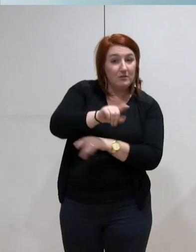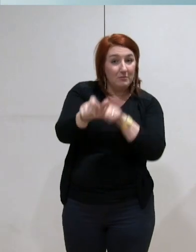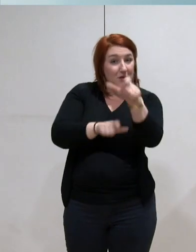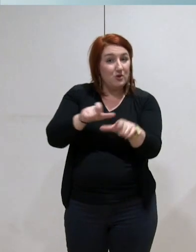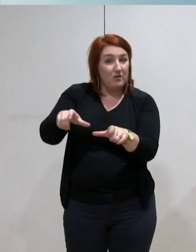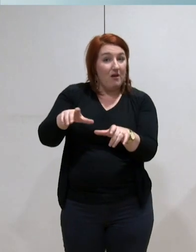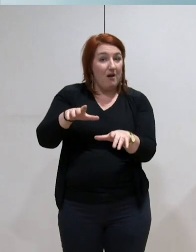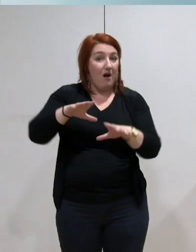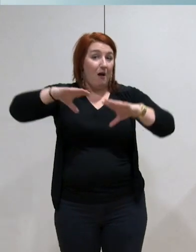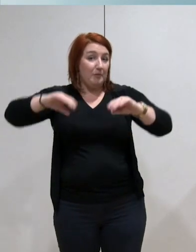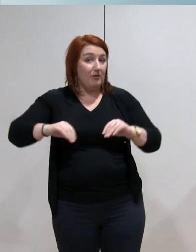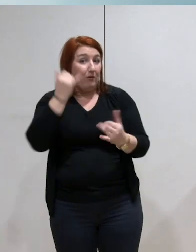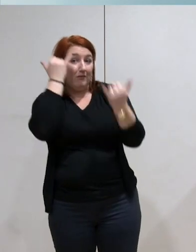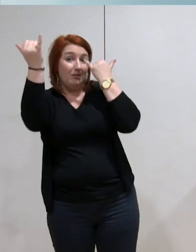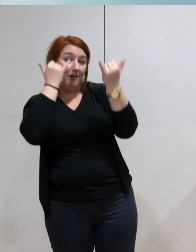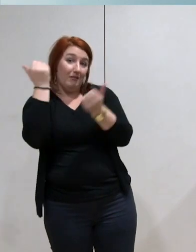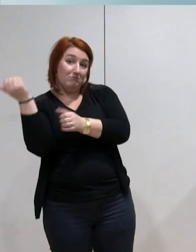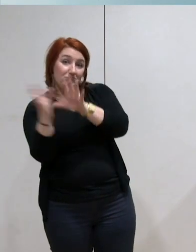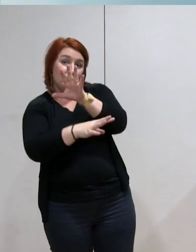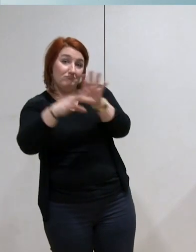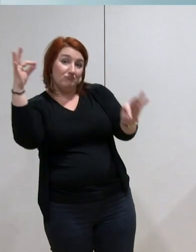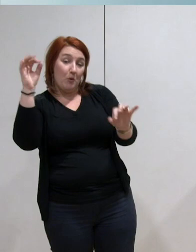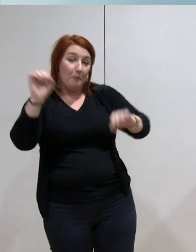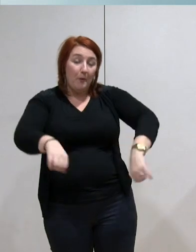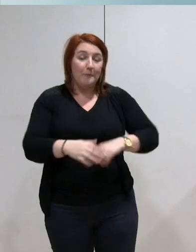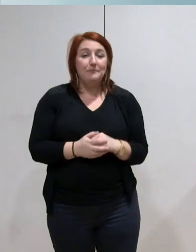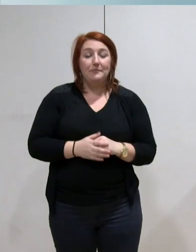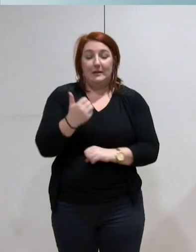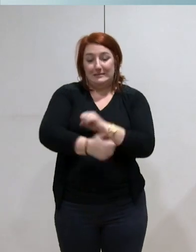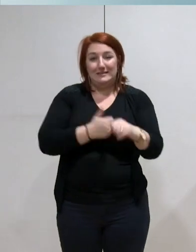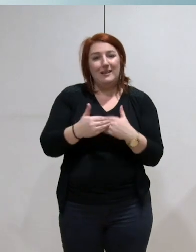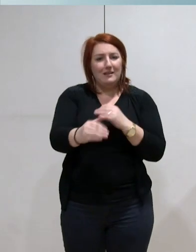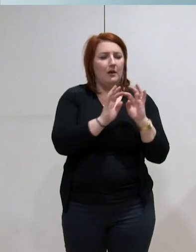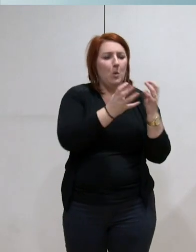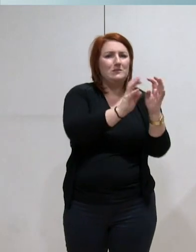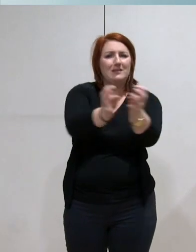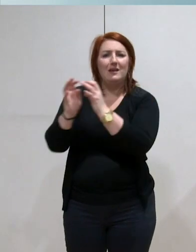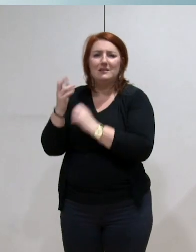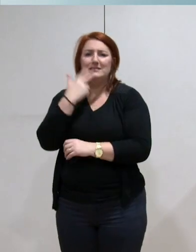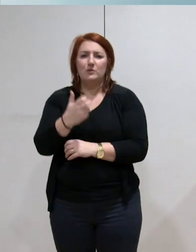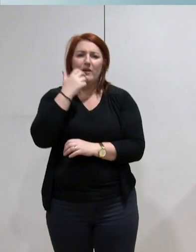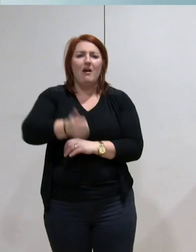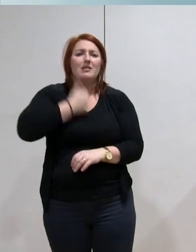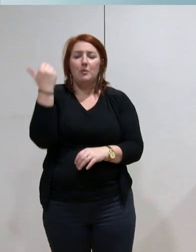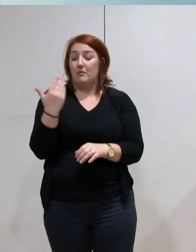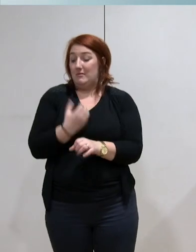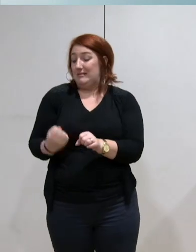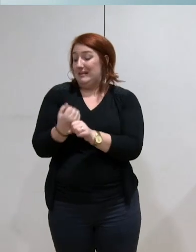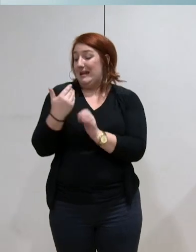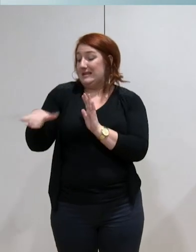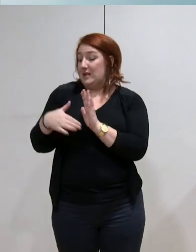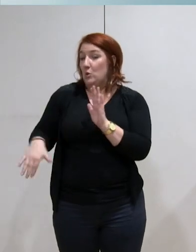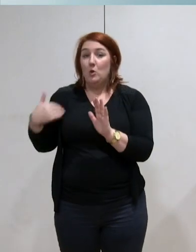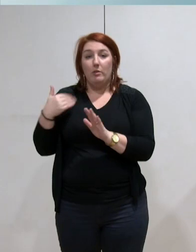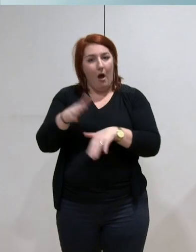habitants cette année sera également celle de la montée en charge des conseils citoyens indépendant mis en place cet automne et celle de